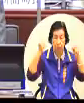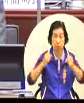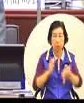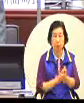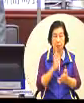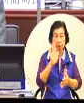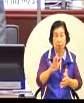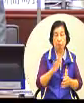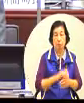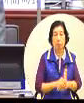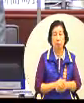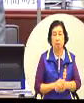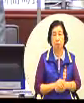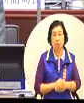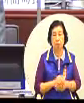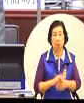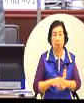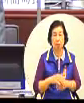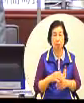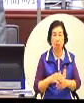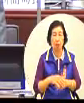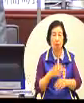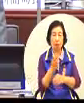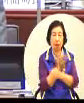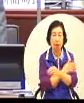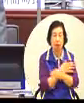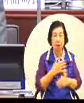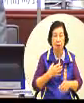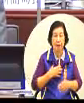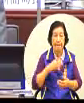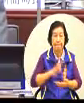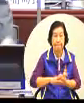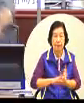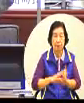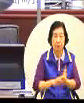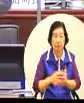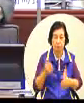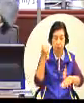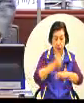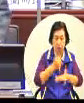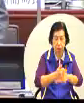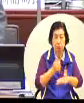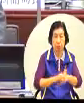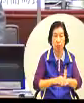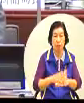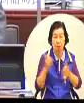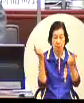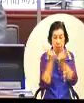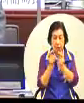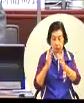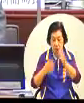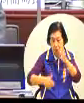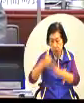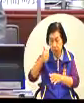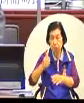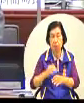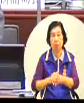来因为陈水扁总统当选台北市长，我从体制外走